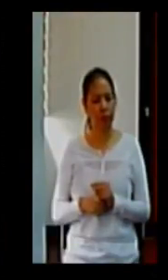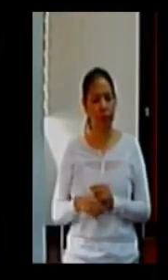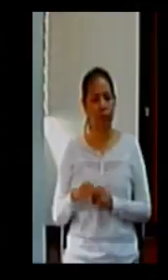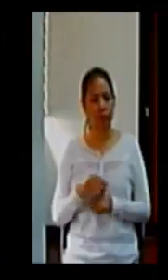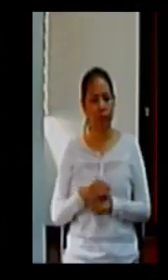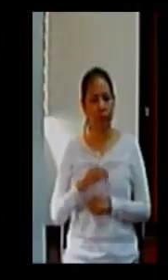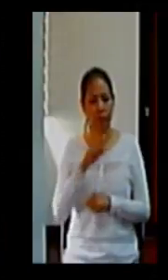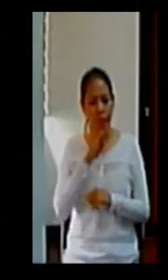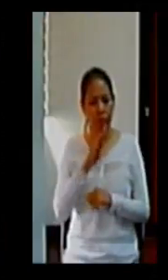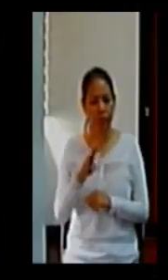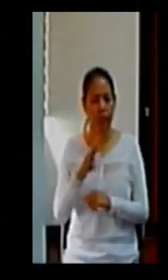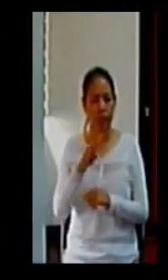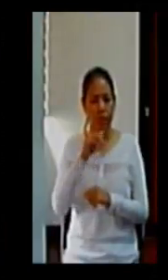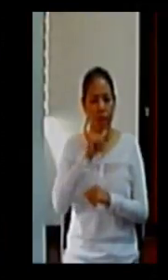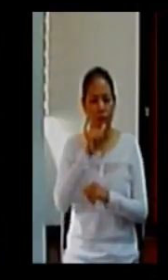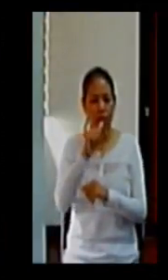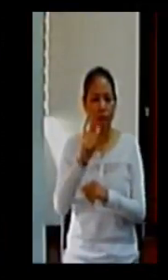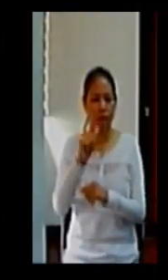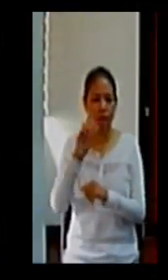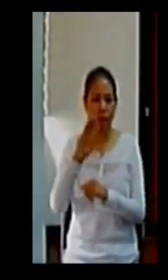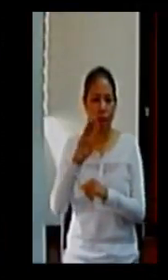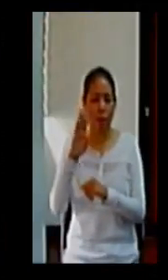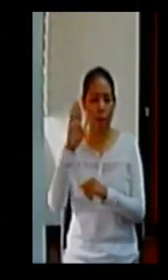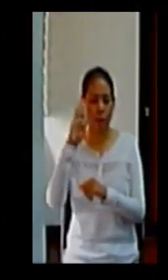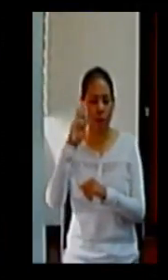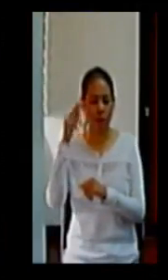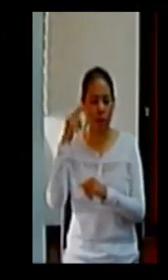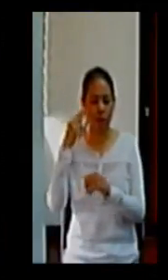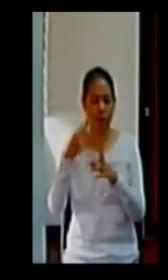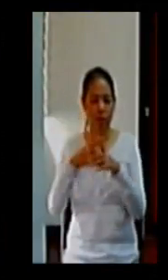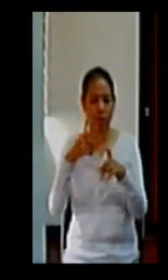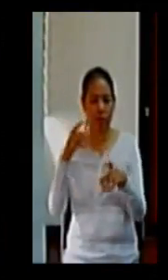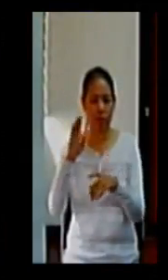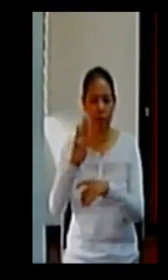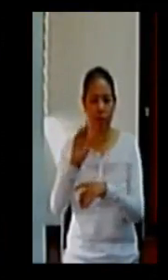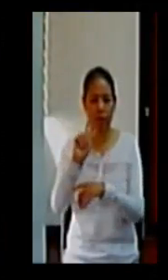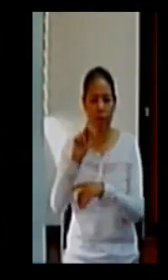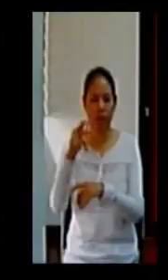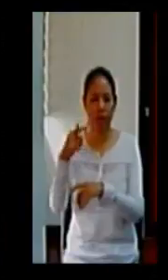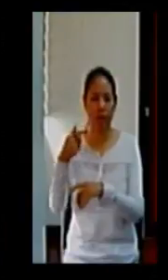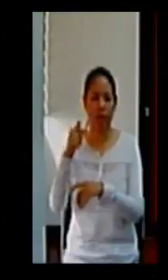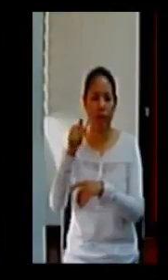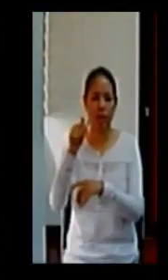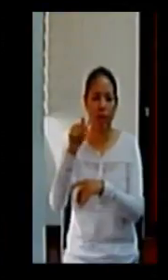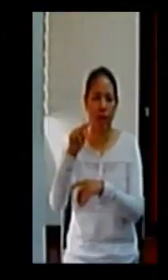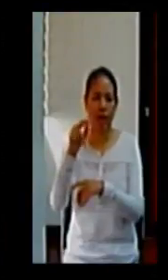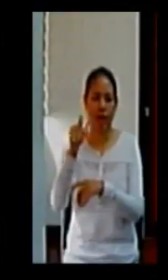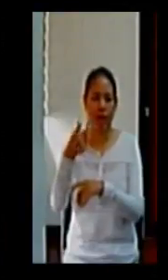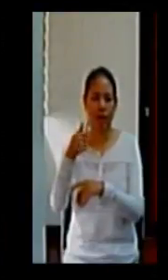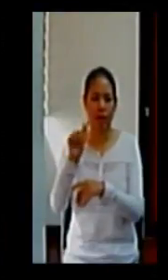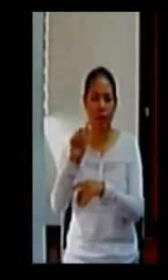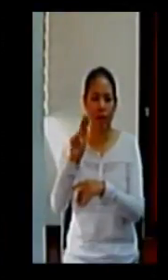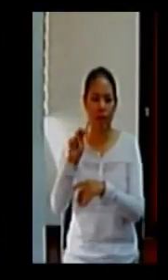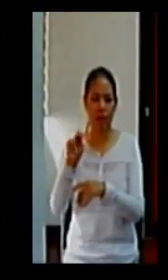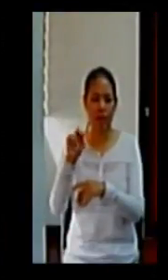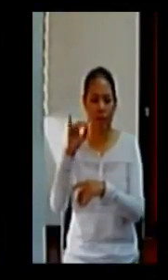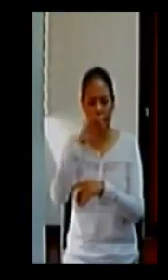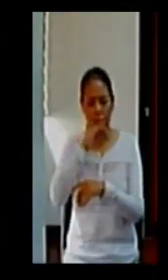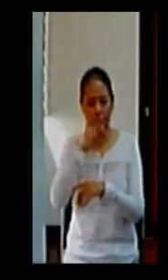Bukan Hangdaan. Nakatira po ako sa Bangaan, Ifugao. Ako po isang katutubong Ifugao.